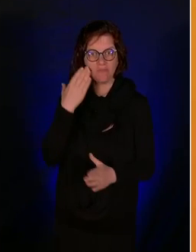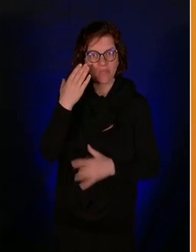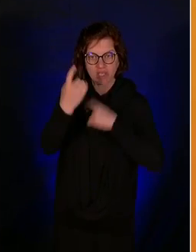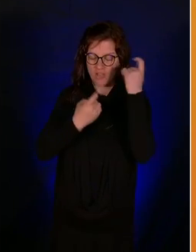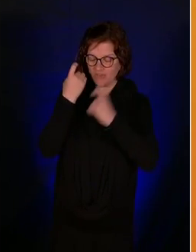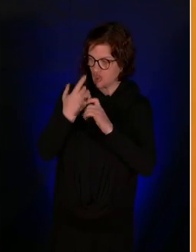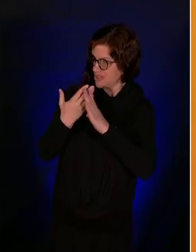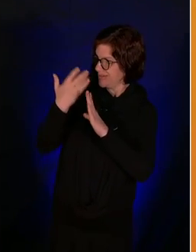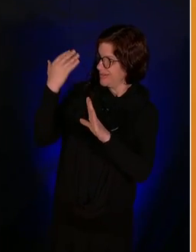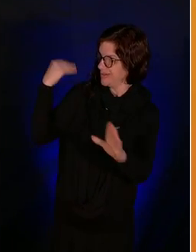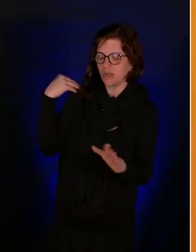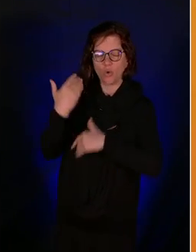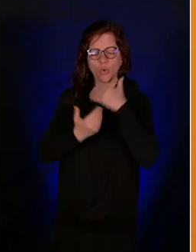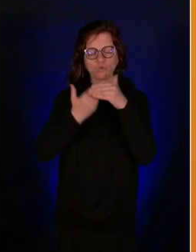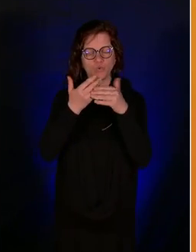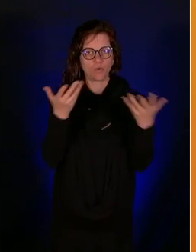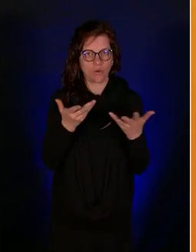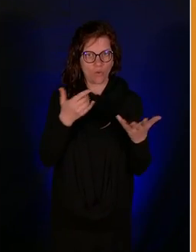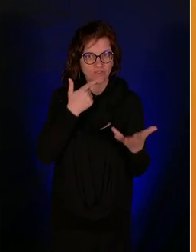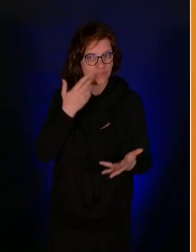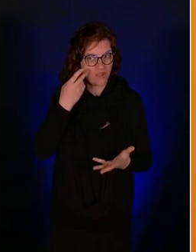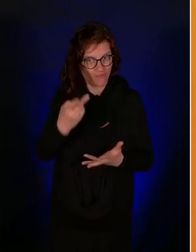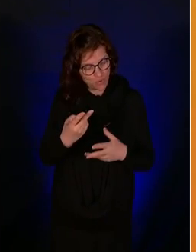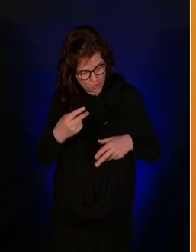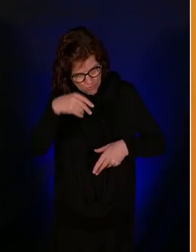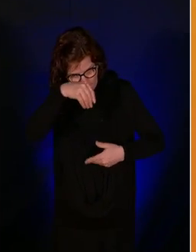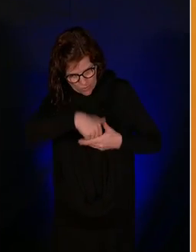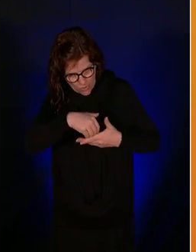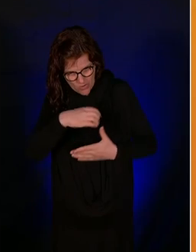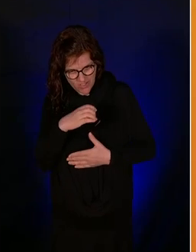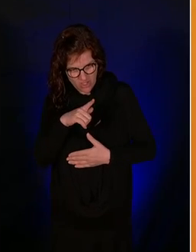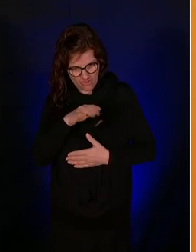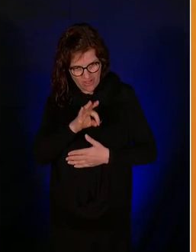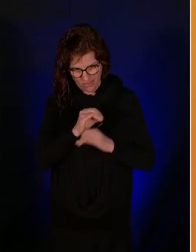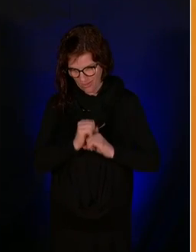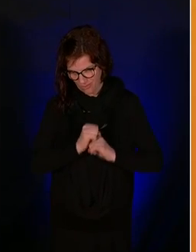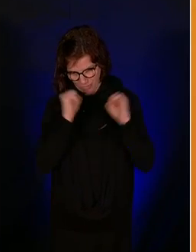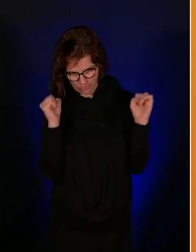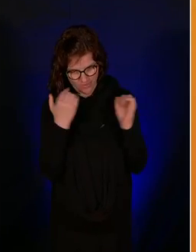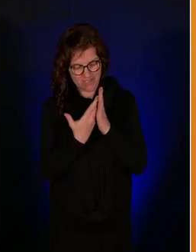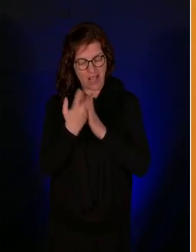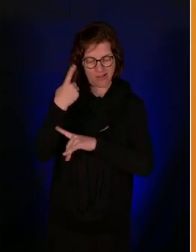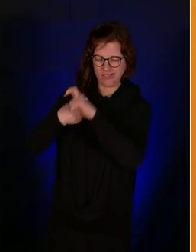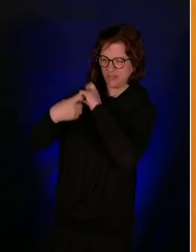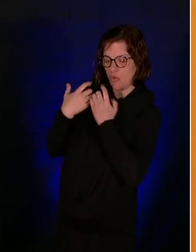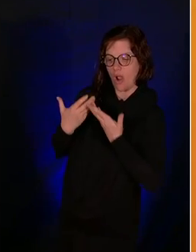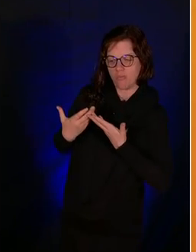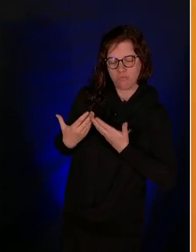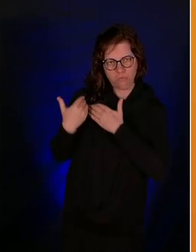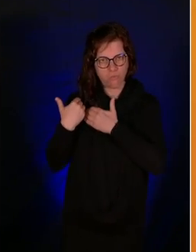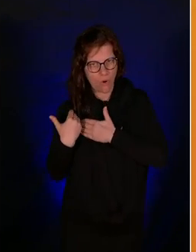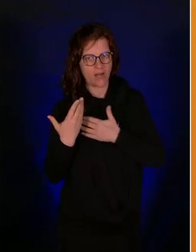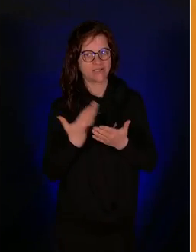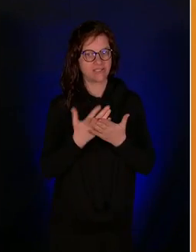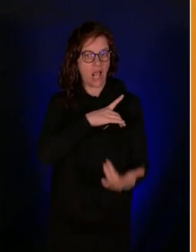dernières années, on voit bien que l'ADN même de notre CGT, et ça, c'est le reflet de l'histoire et du poids de notre organisation syndicale, il est adapté à ce qu'on essaye de